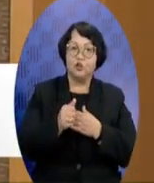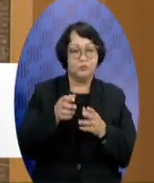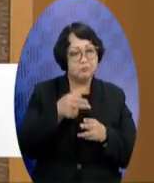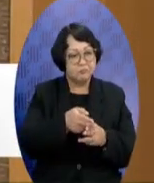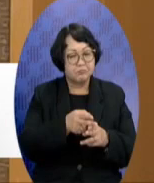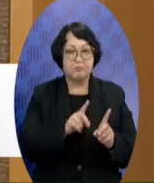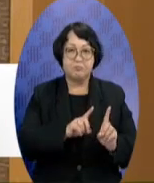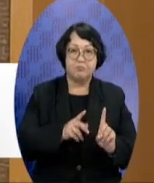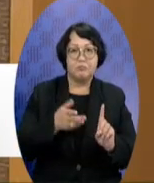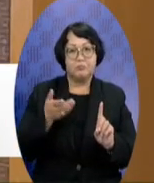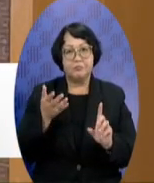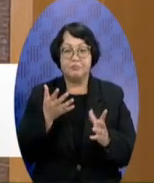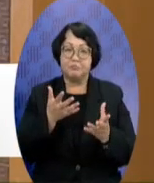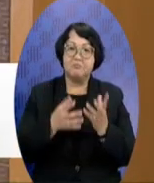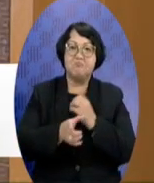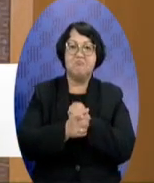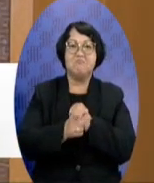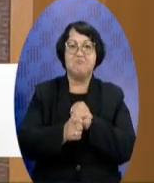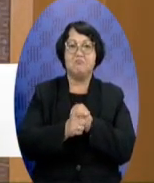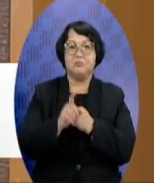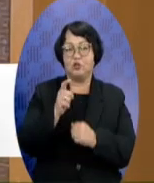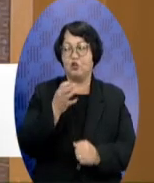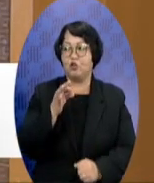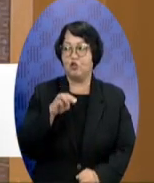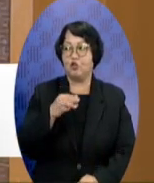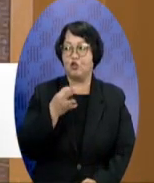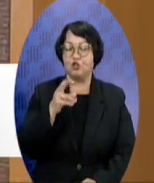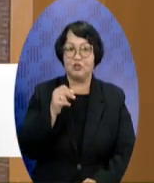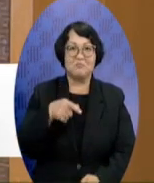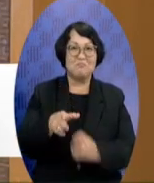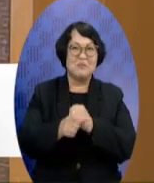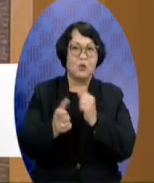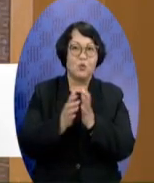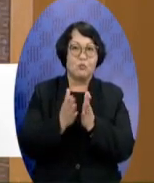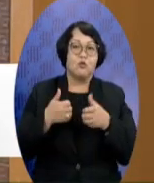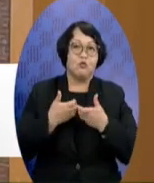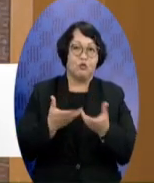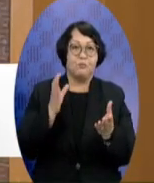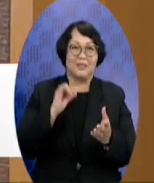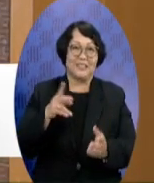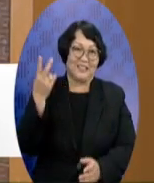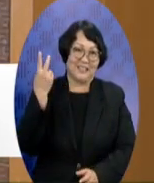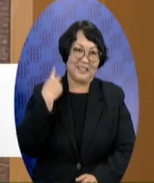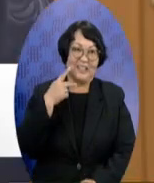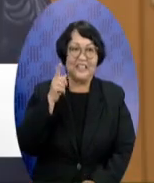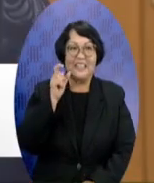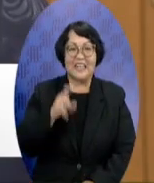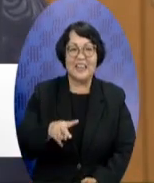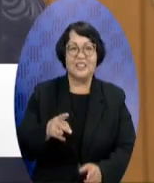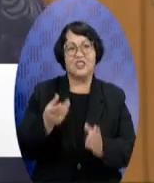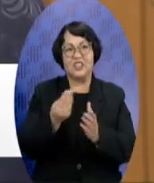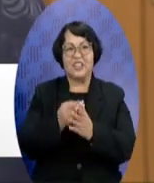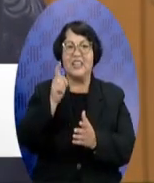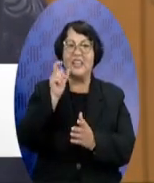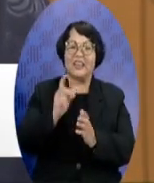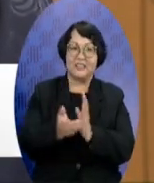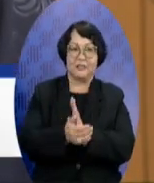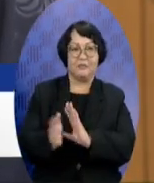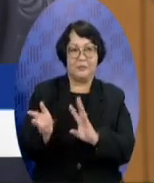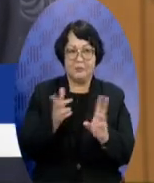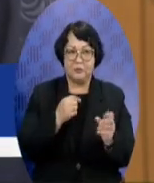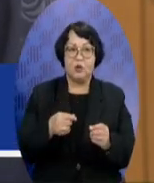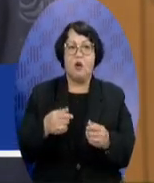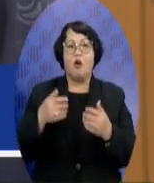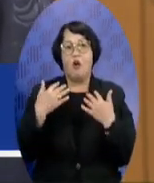усууд одоо мэрэгжлийн одоо үнэлттэй болох мэрэгжлтэй болох за мөн одоо хилний асуудалтай нэлээ анхаарах юм шаардлагатай байна. Ойлчин одоо өсчин